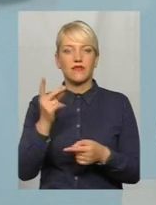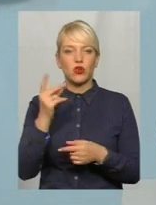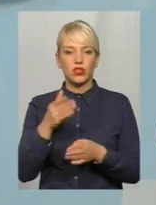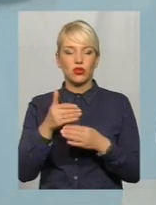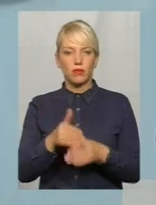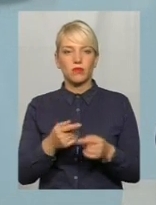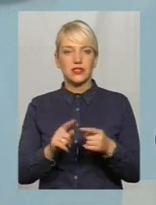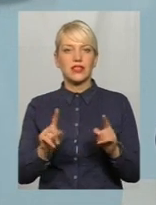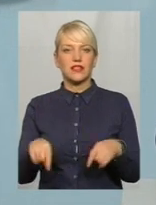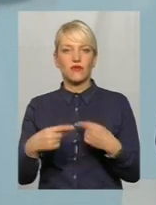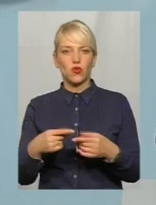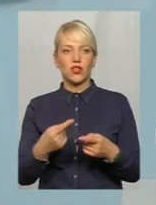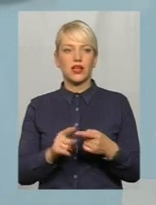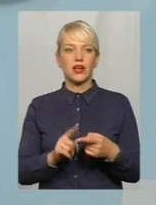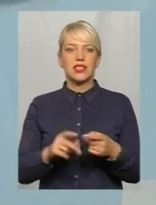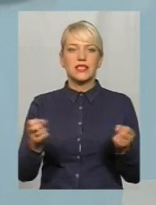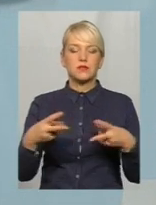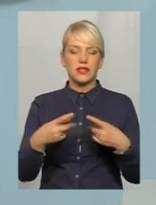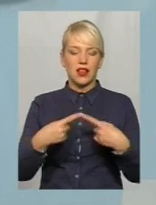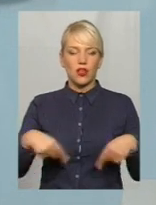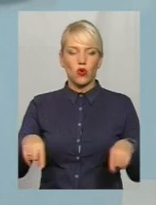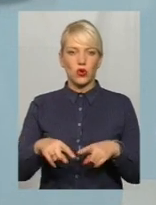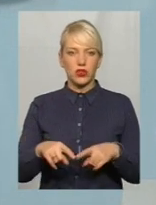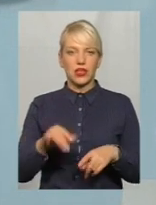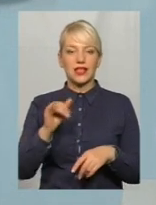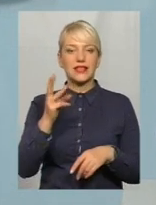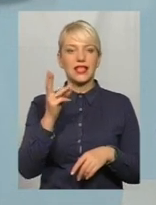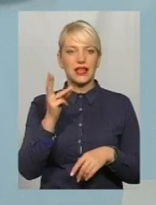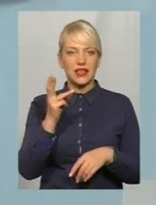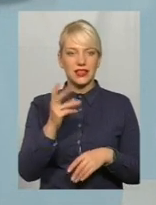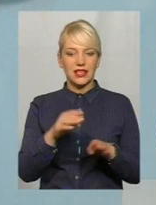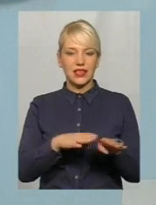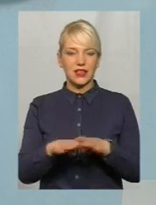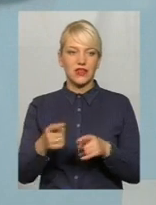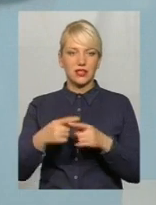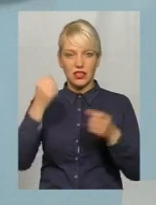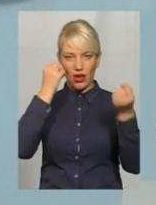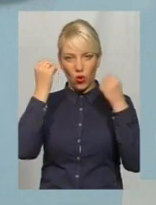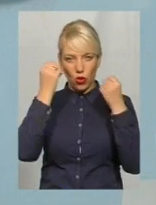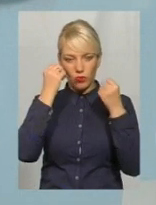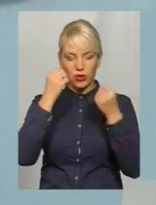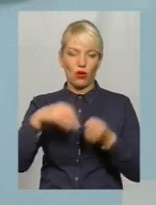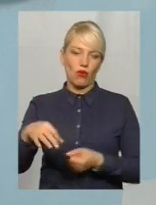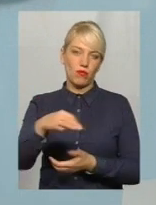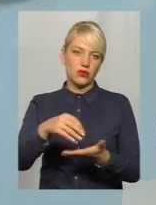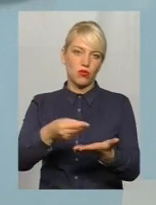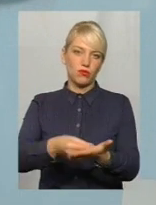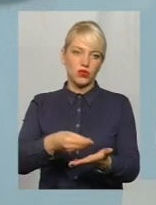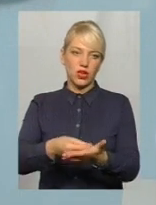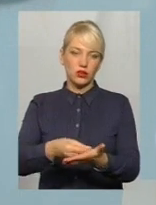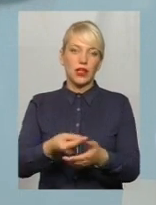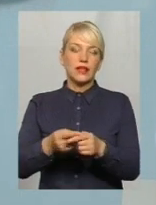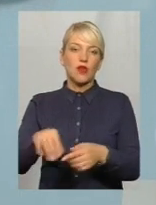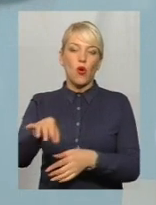це створення так званих госпітальних округів. І третій рівень – це клопіт обласного бюджету. Тобто